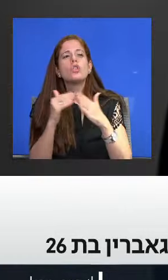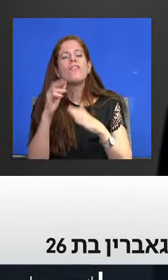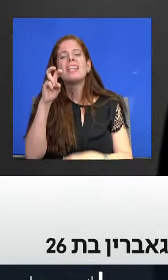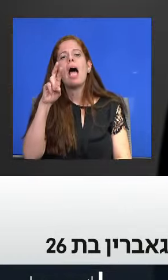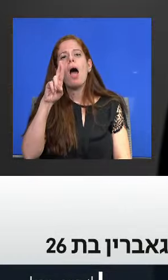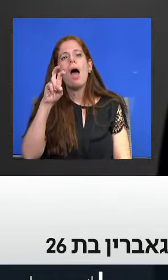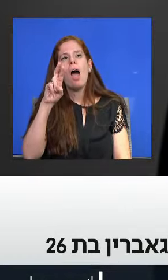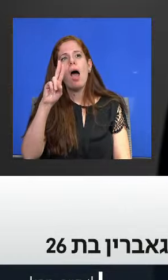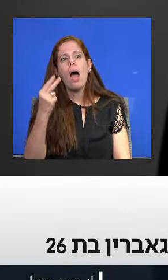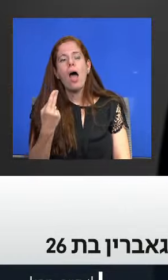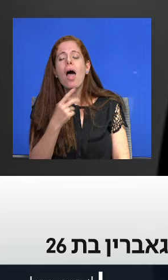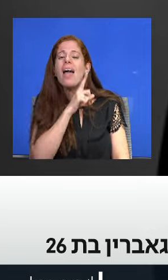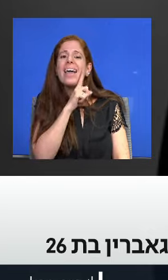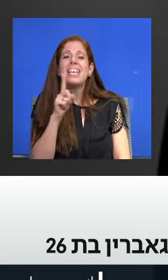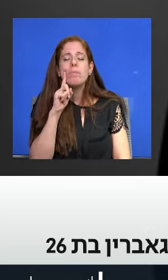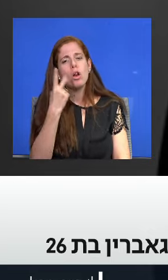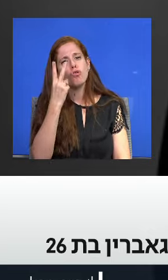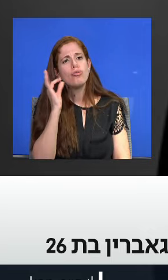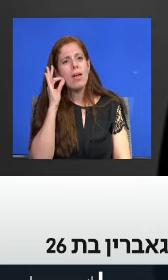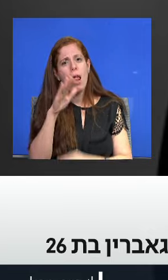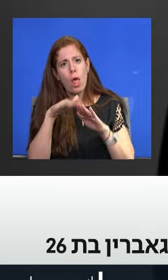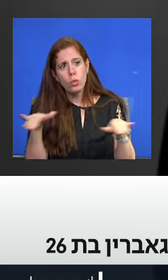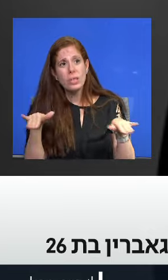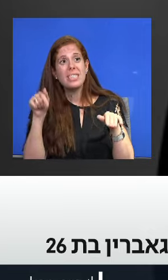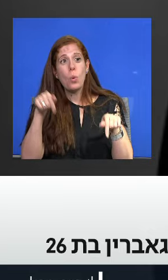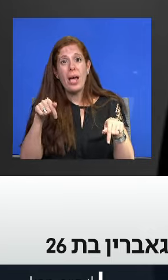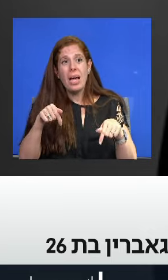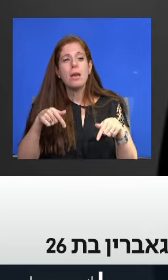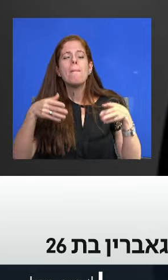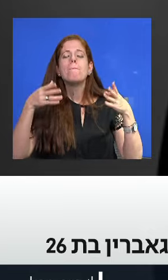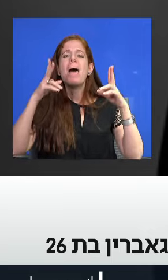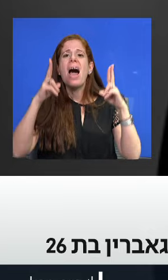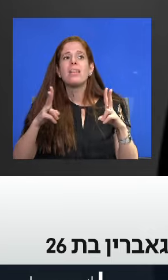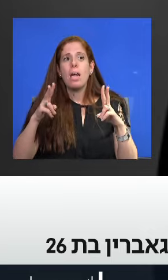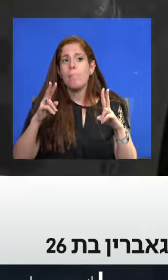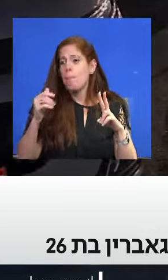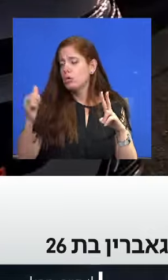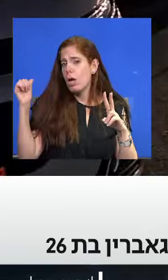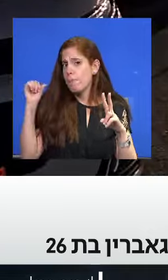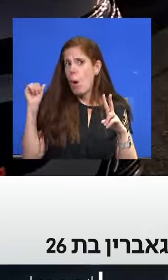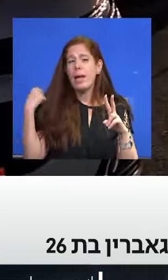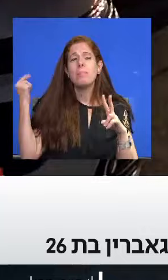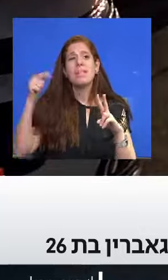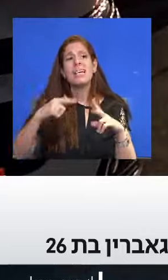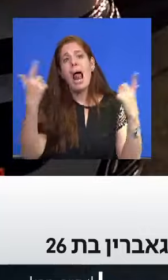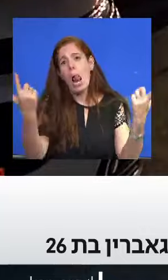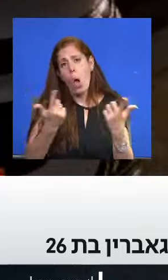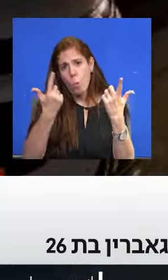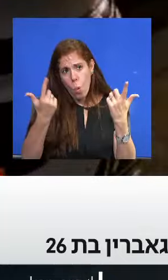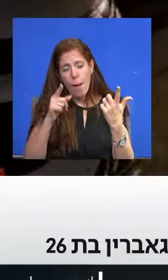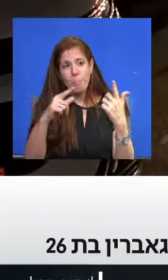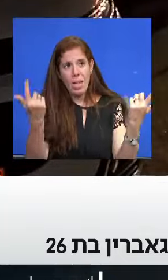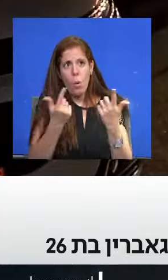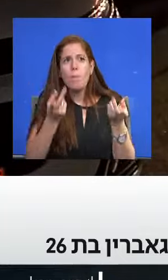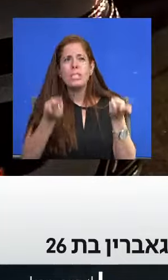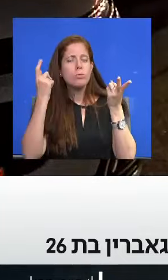לשתי ילדות. זה קורה כאן במגרש החנייה, ממש כאן מאחוריי. היא מגיעה לאירוע, האירוע מתקיים, אנחנו שומעים את